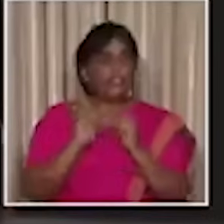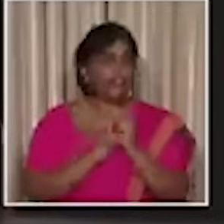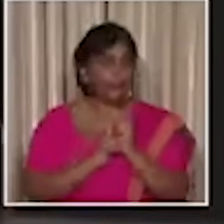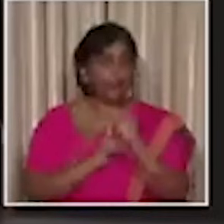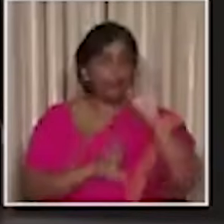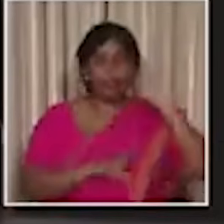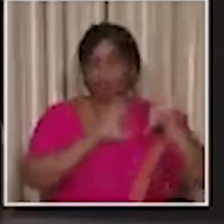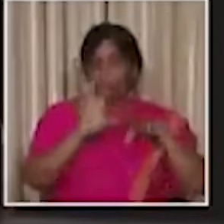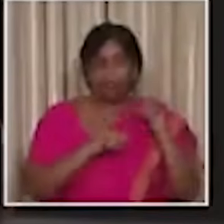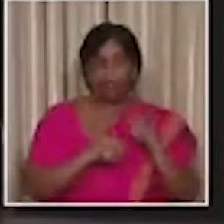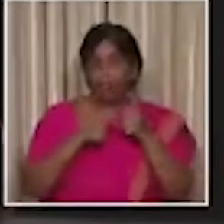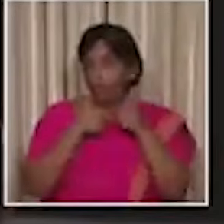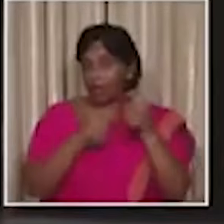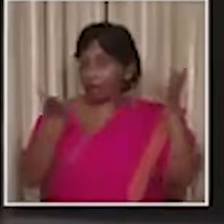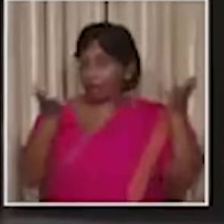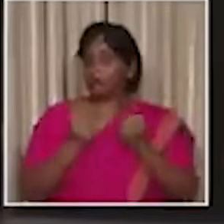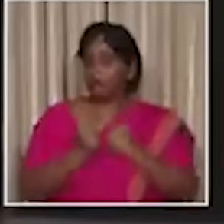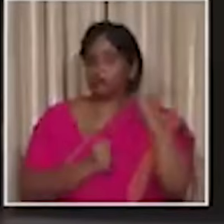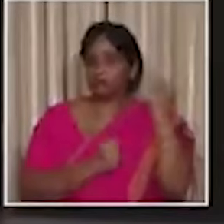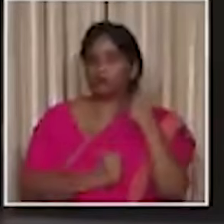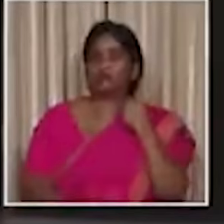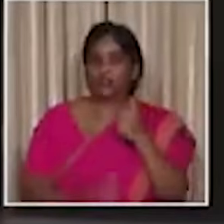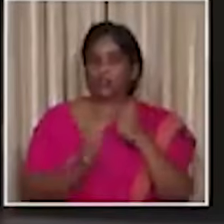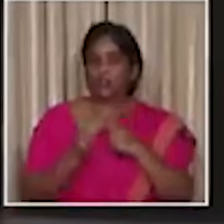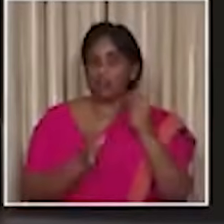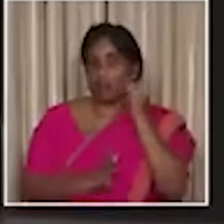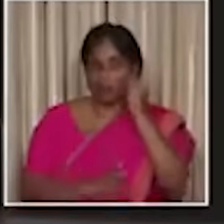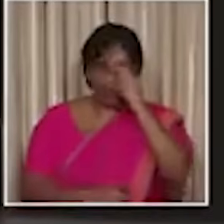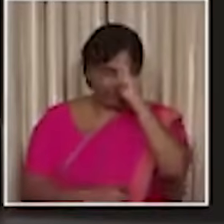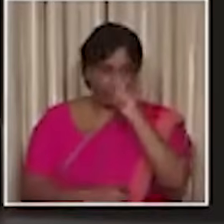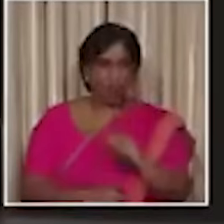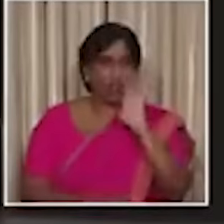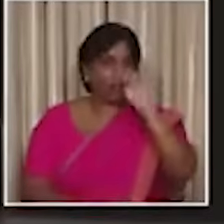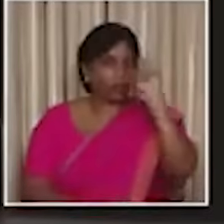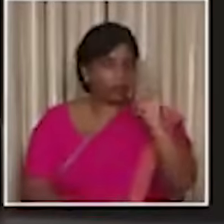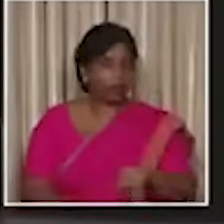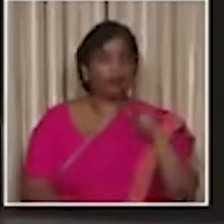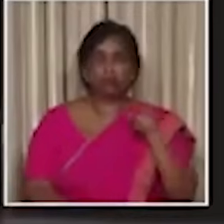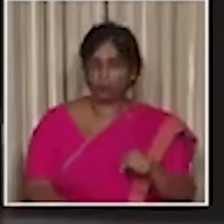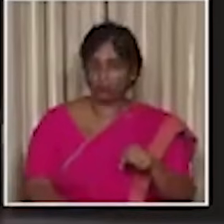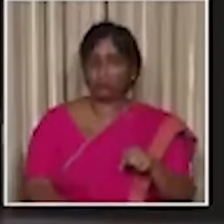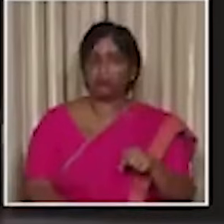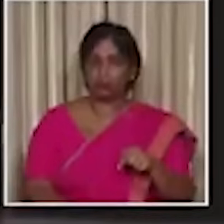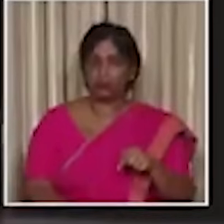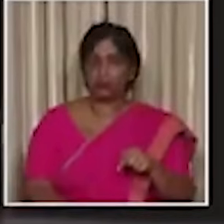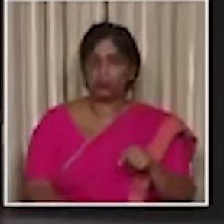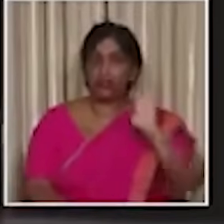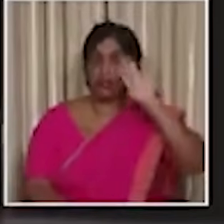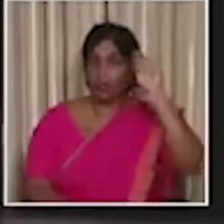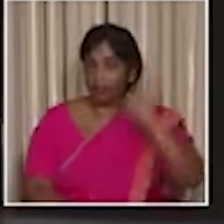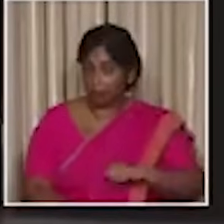දෙන තොරතුරු හරියටම අරගෙන කතා කරන එක හොඳයි අනුර කුමාර මහත්තයා 40000ක් මේ වෙනකොට තාම